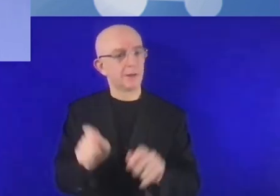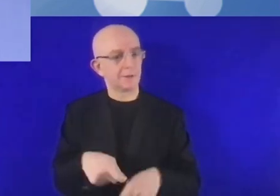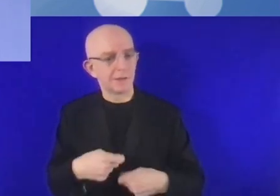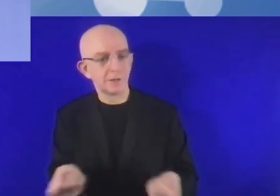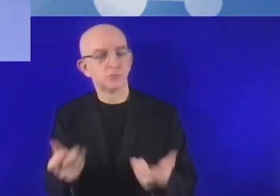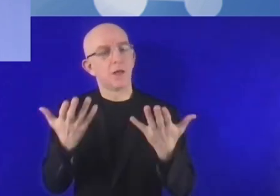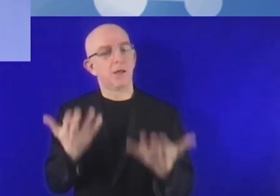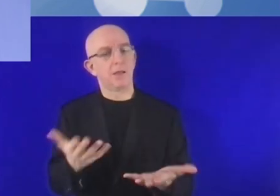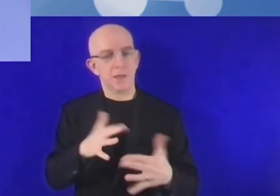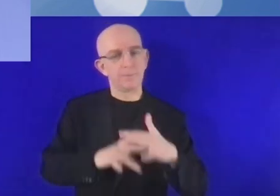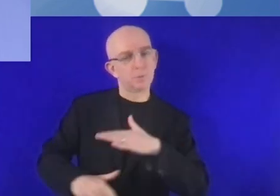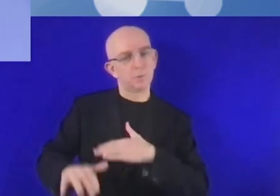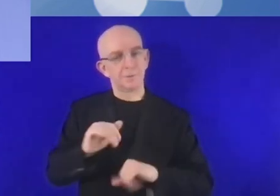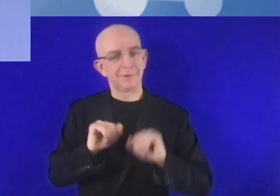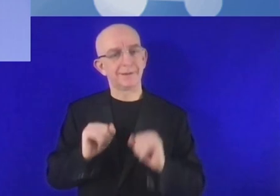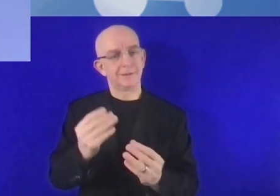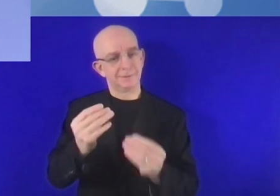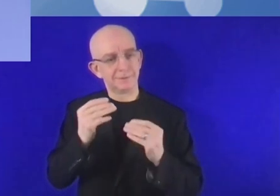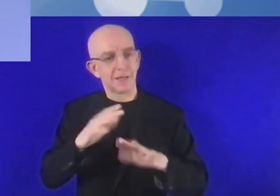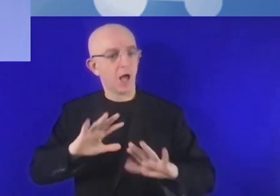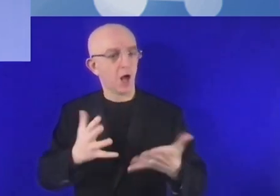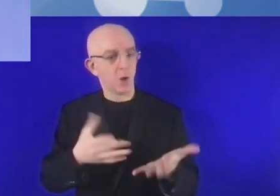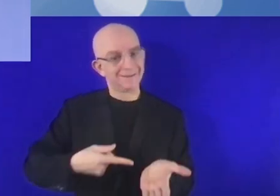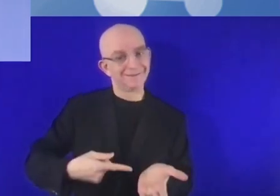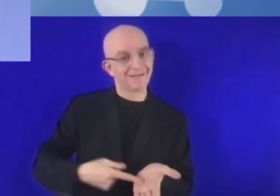muzykę, która będzie przepełniona naturalnością.